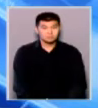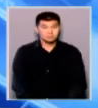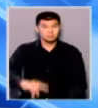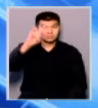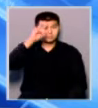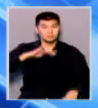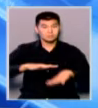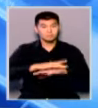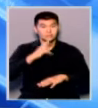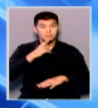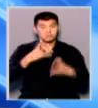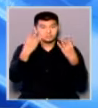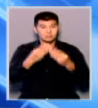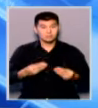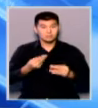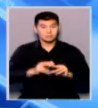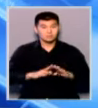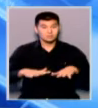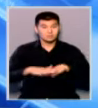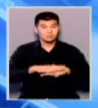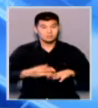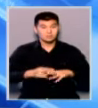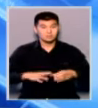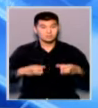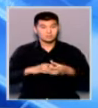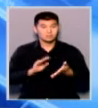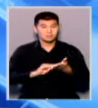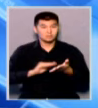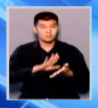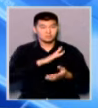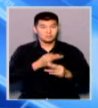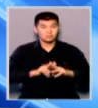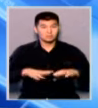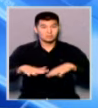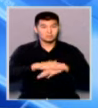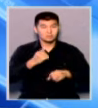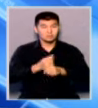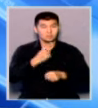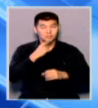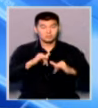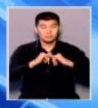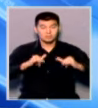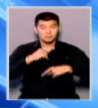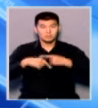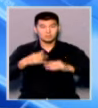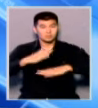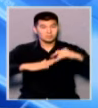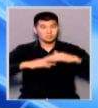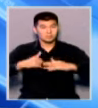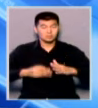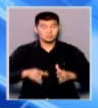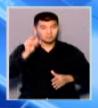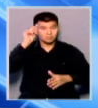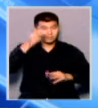Қазақстан халқы тілдері мерекесіне орай студенттер жалпы халықтық диктант жазды. Мақсат мемлекеттік тілді насихаттау, практикалық тұрғыдан